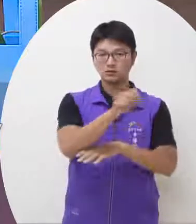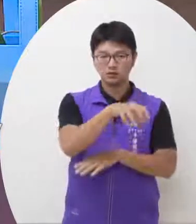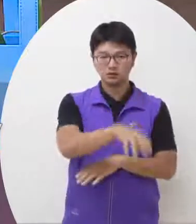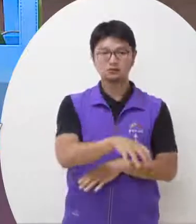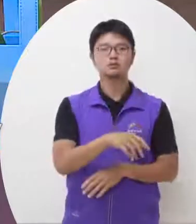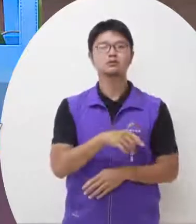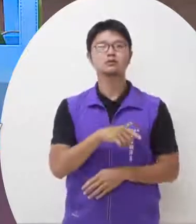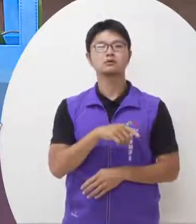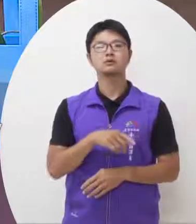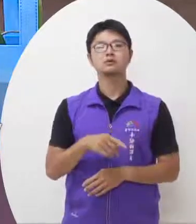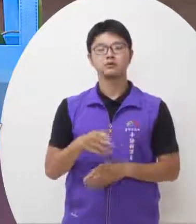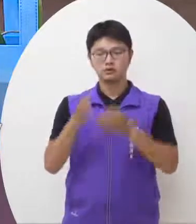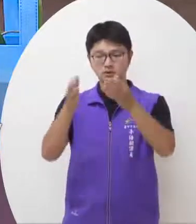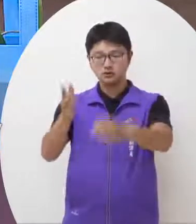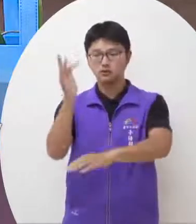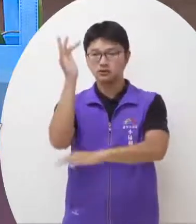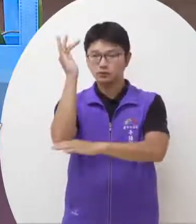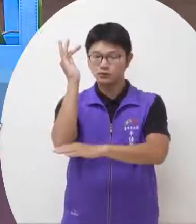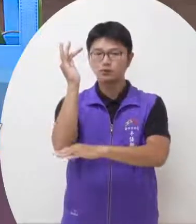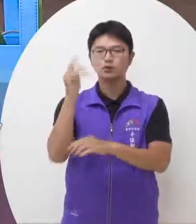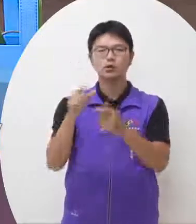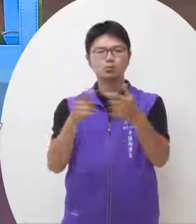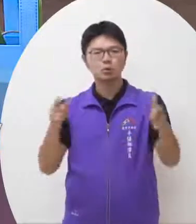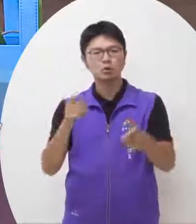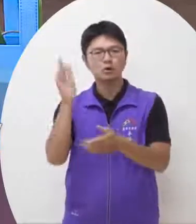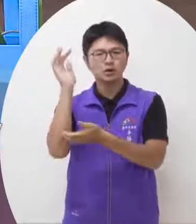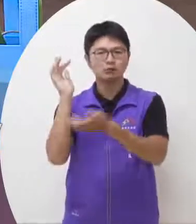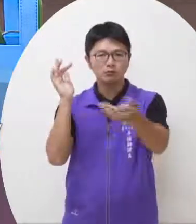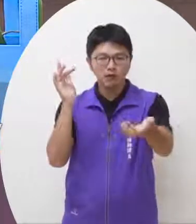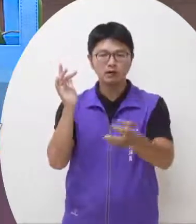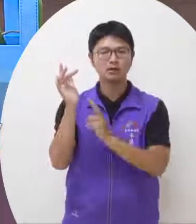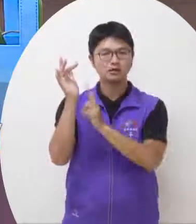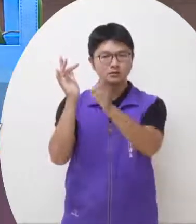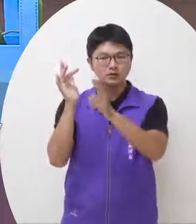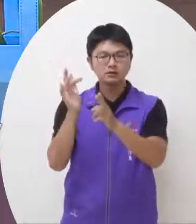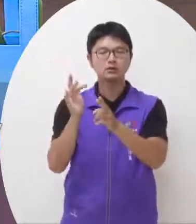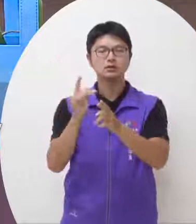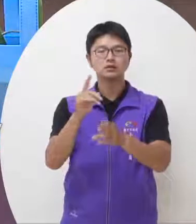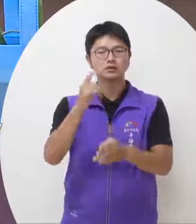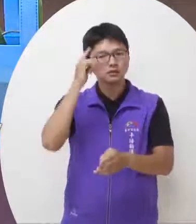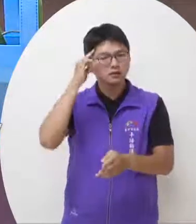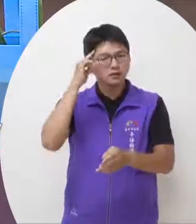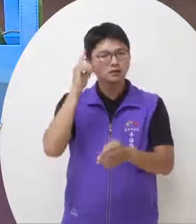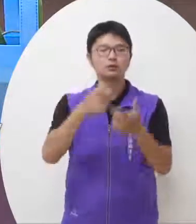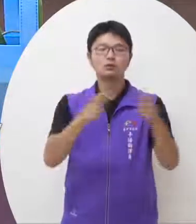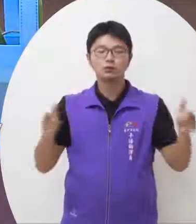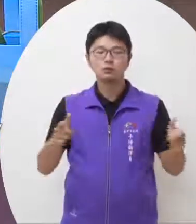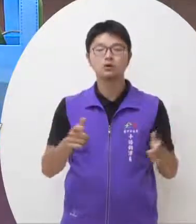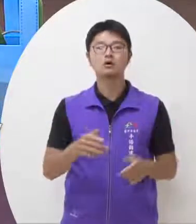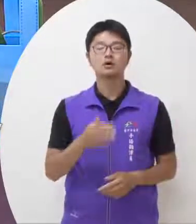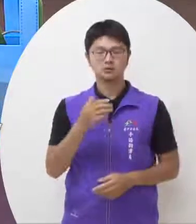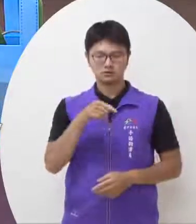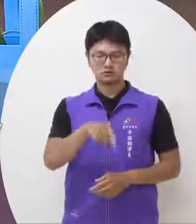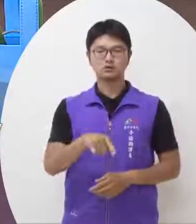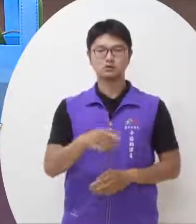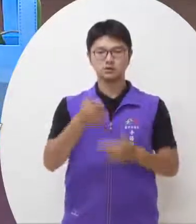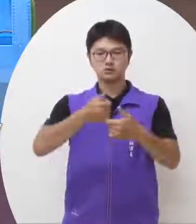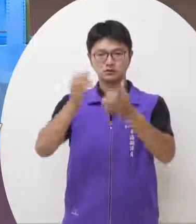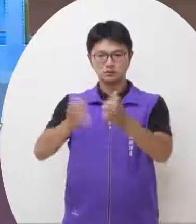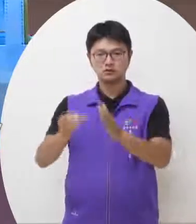这个长叶品博还是黑板树，我被刷，而且被冲响哈，还是要修剪还是怎么样哈？那如果这样的话，那